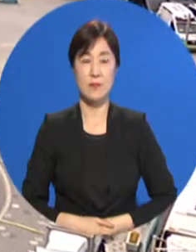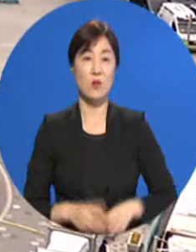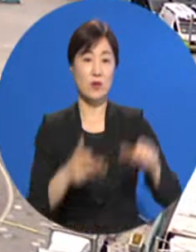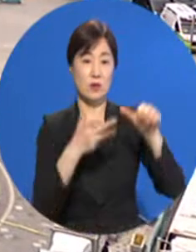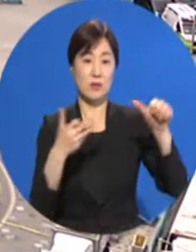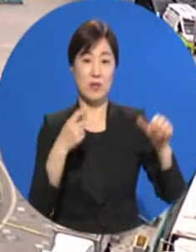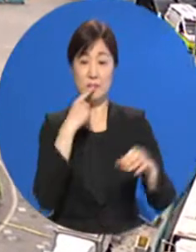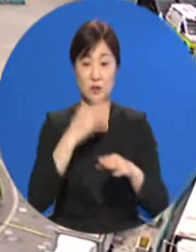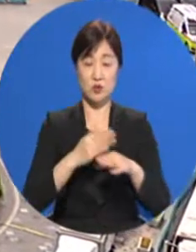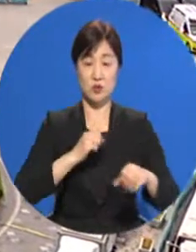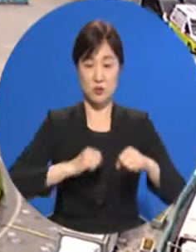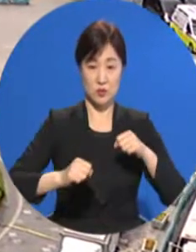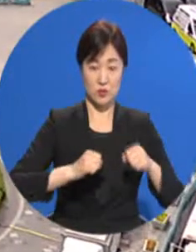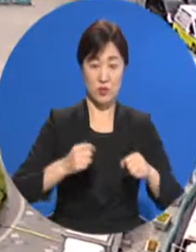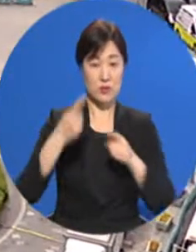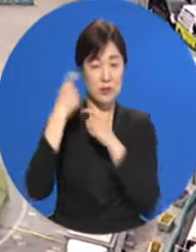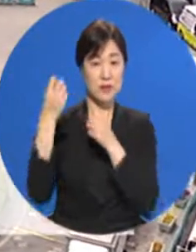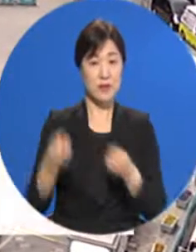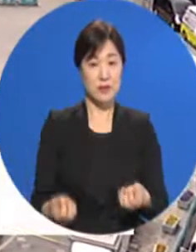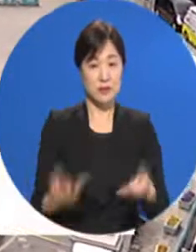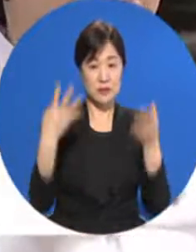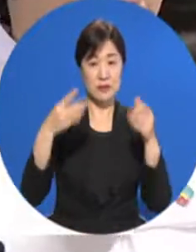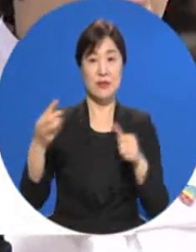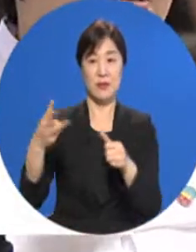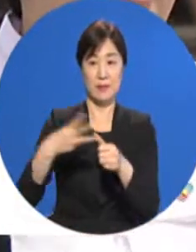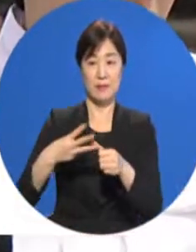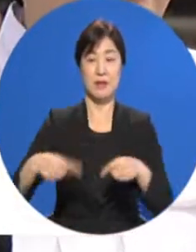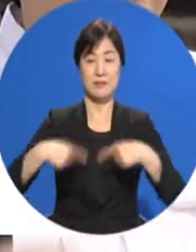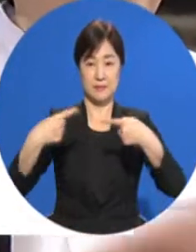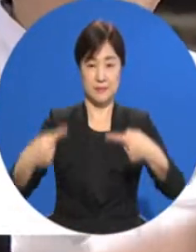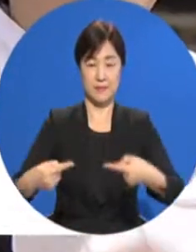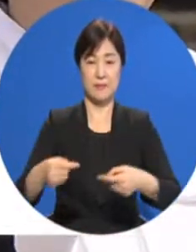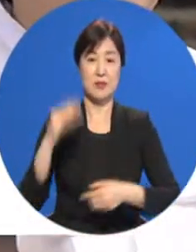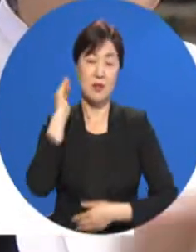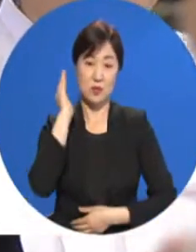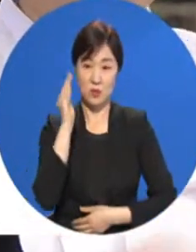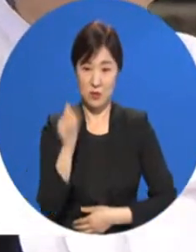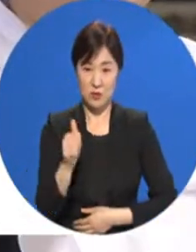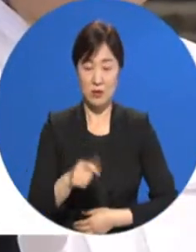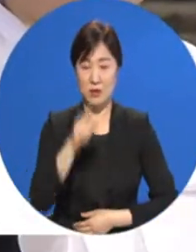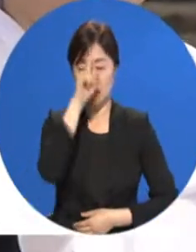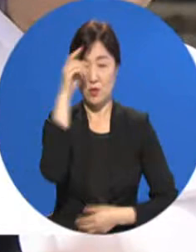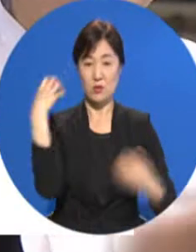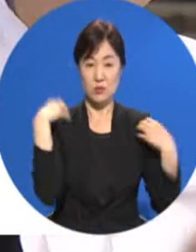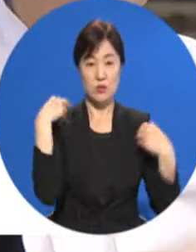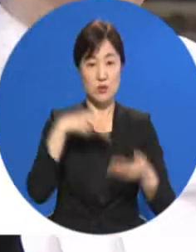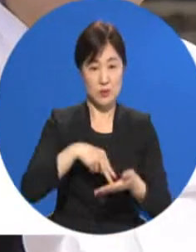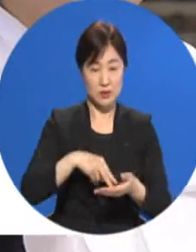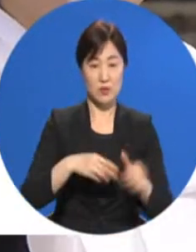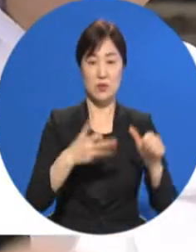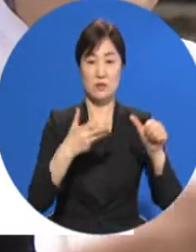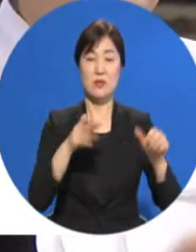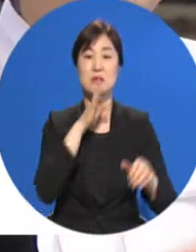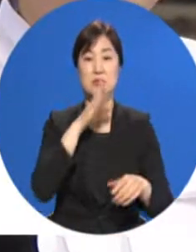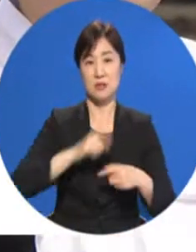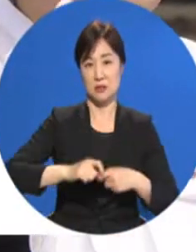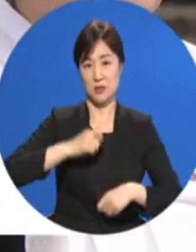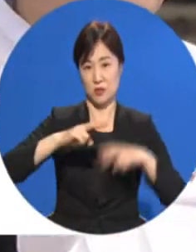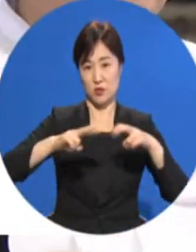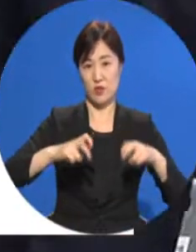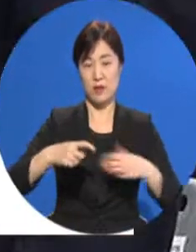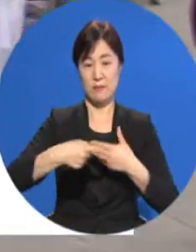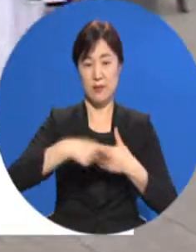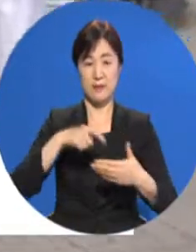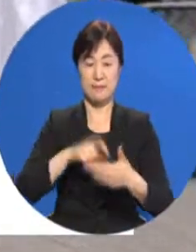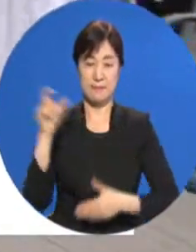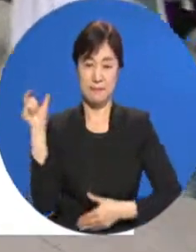5.18 민주화운동 기념식에 취임 이후 세 번째 참석한 문재인 대통령은 정부 차원의 5.18 진상 규명 의지를 분명히